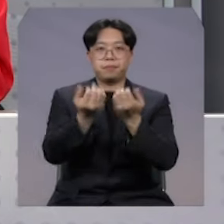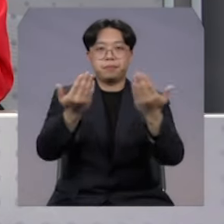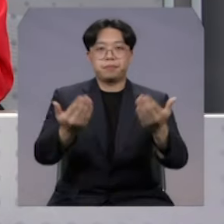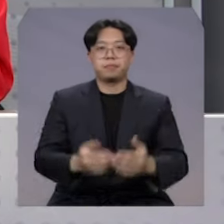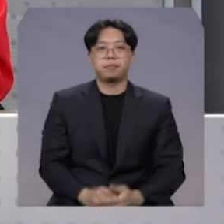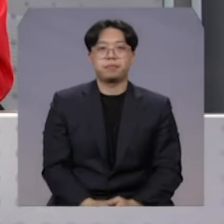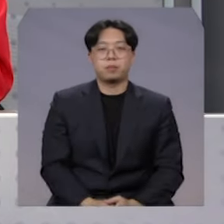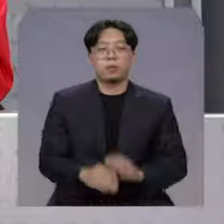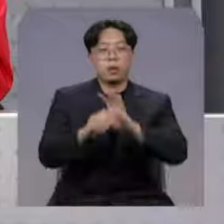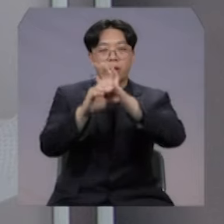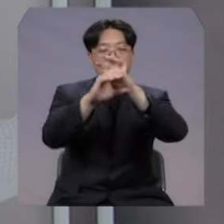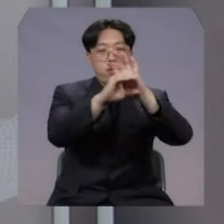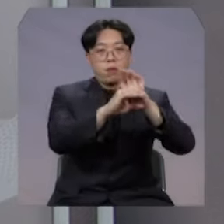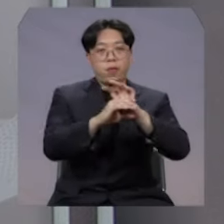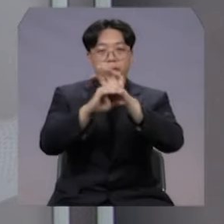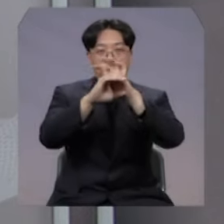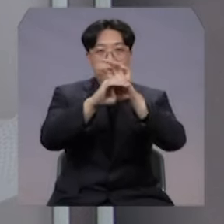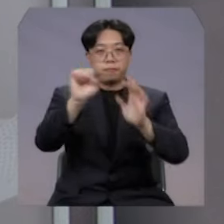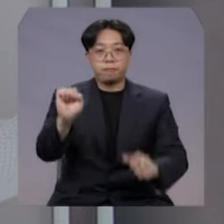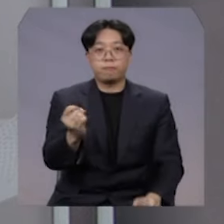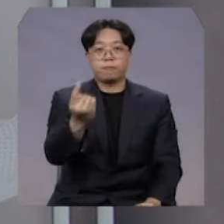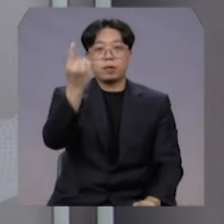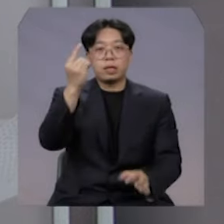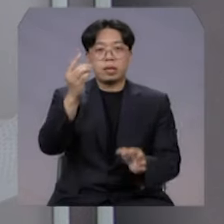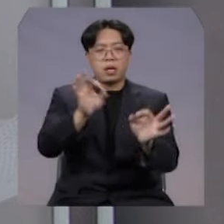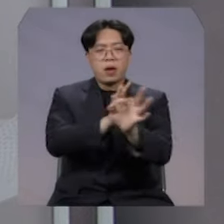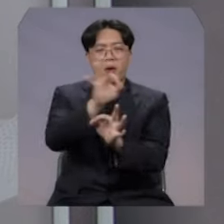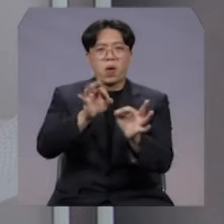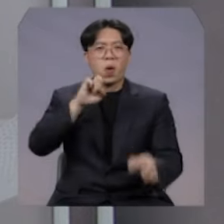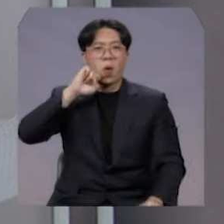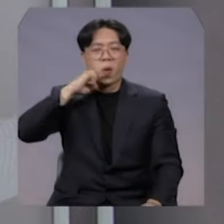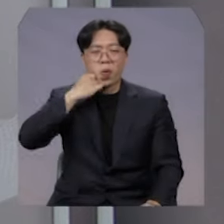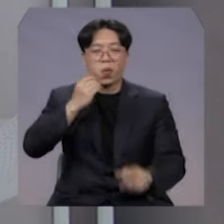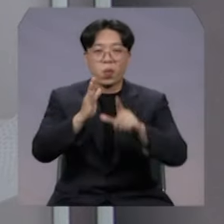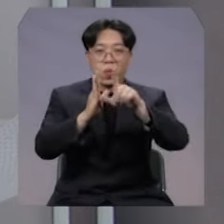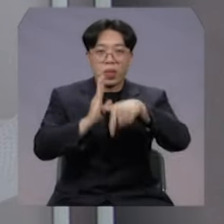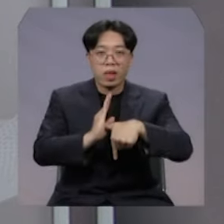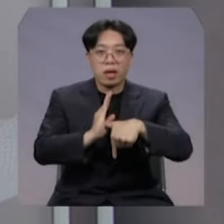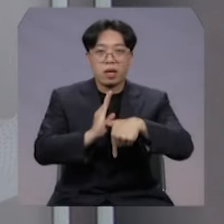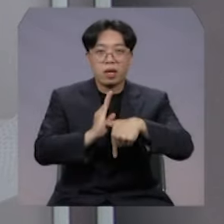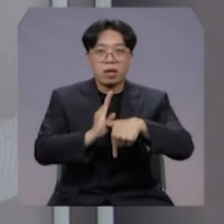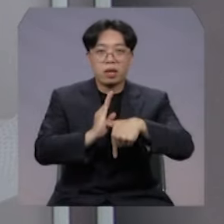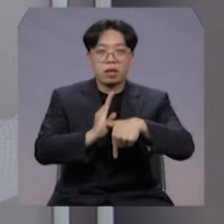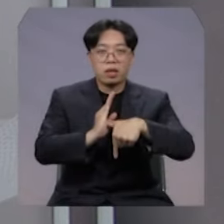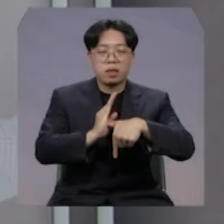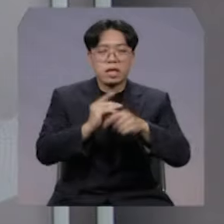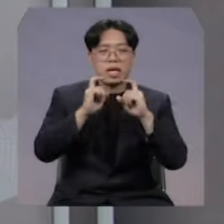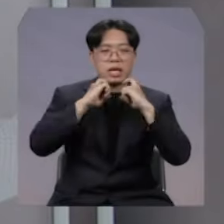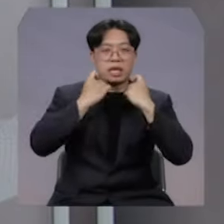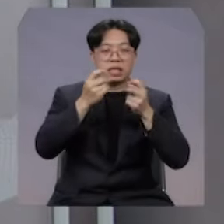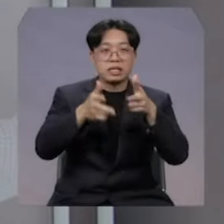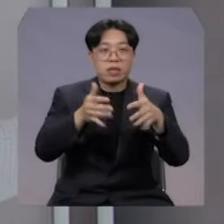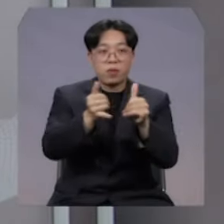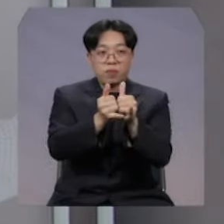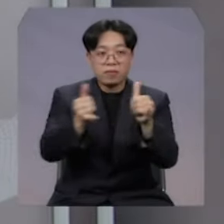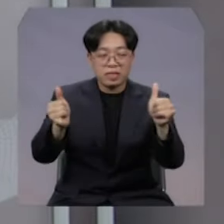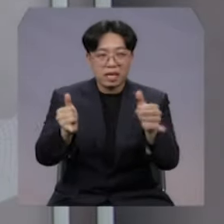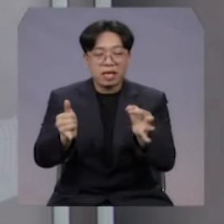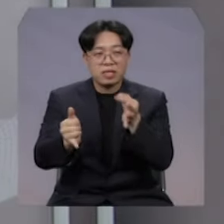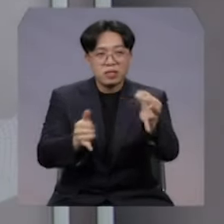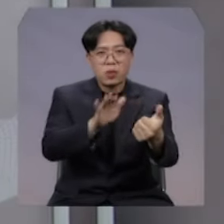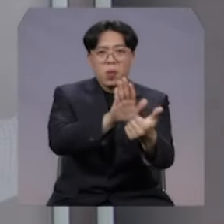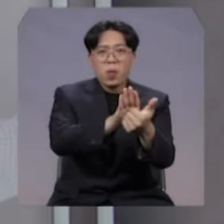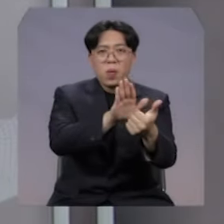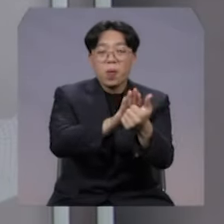코로나로 인해가지고 네. 경기가 어려울 당시 사업자금이 네. 절실히 필요한 네. 소상공인에 갔어야 할 11억 원이 네네. 결과적으로